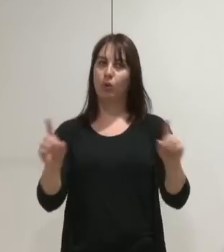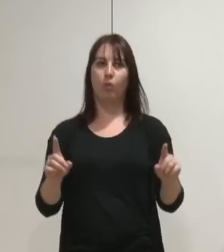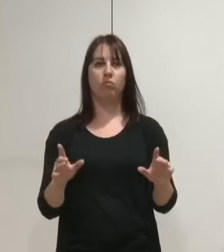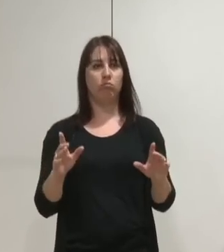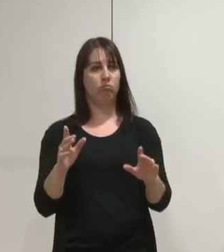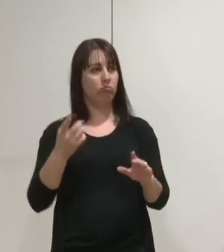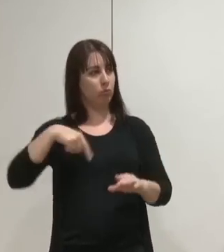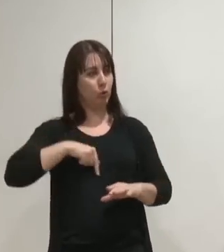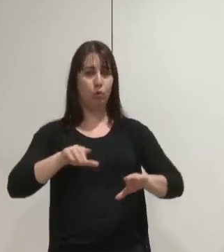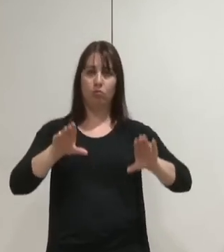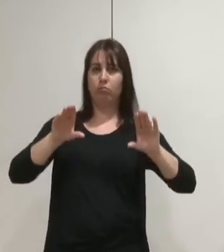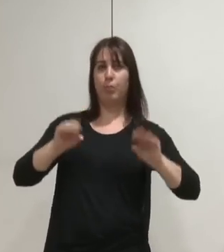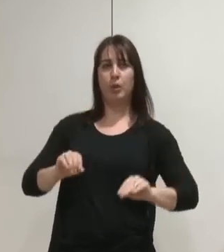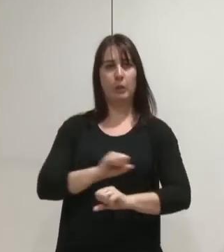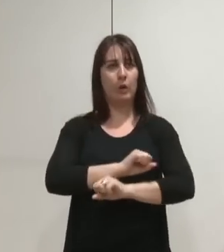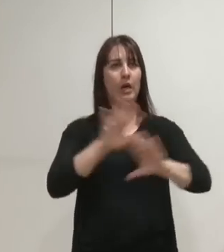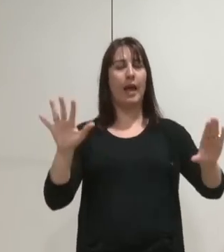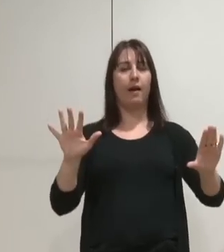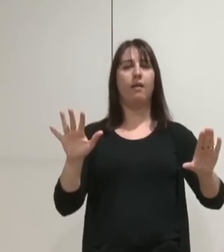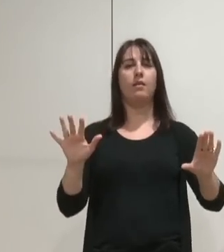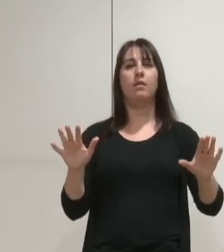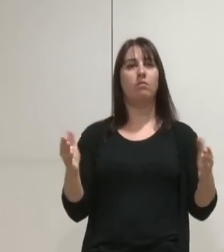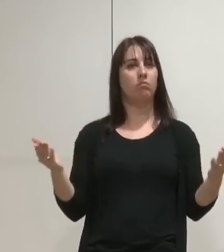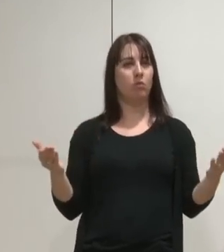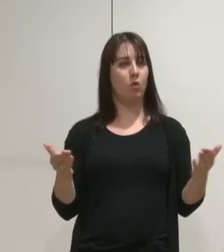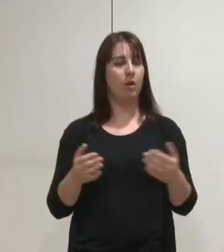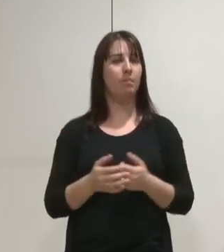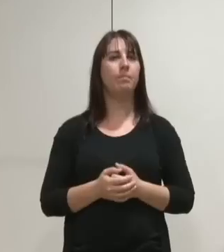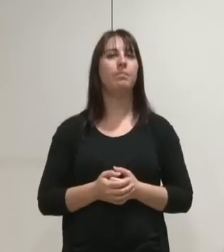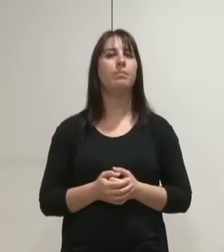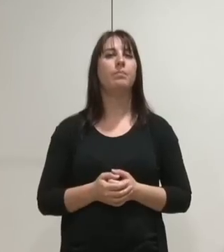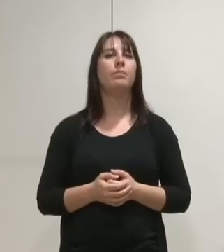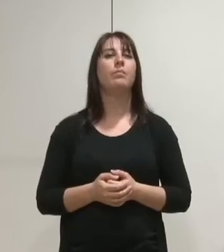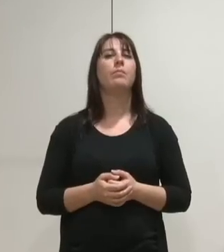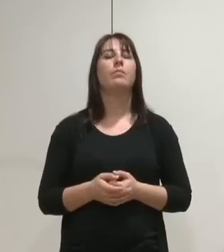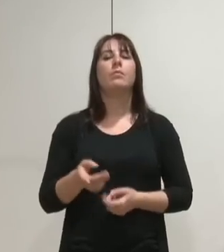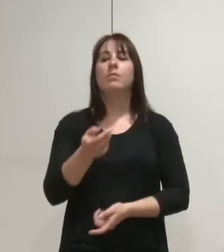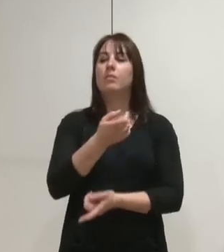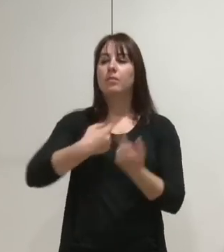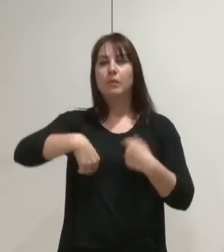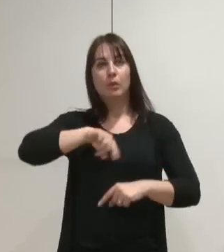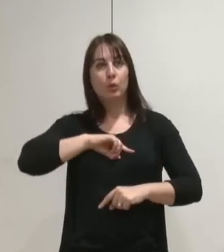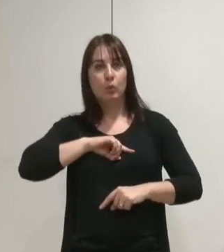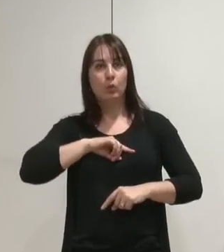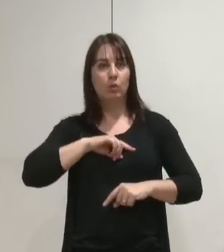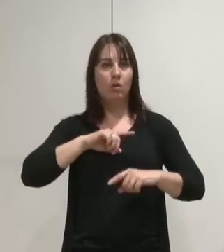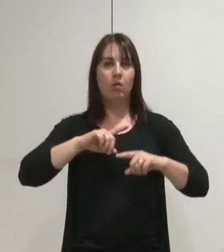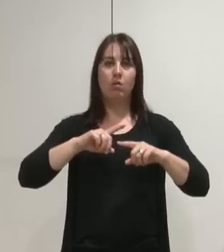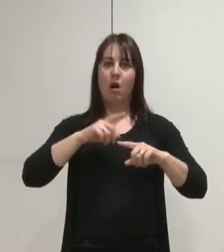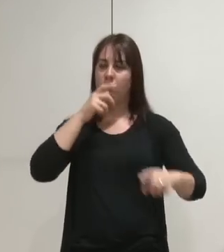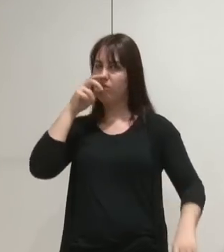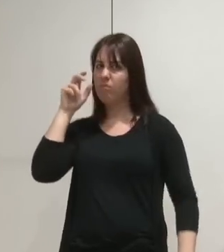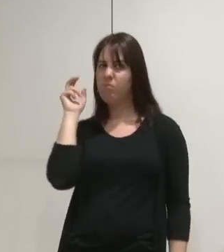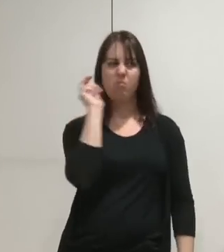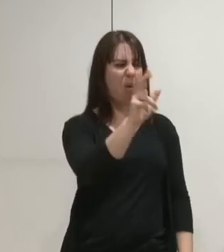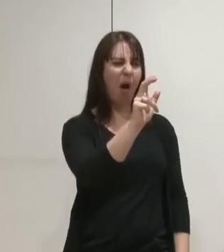claire nous n'avons jamais dénoncer le fait que